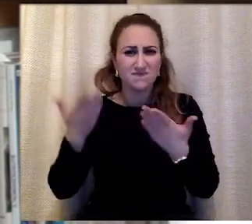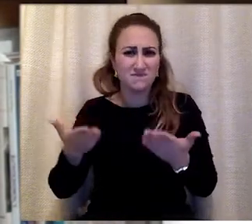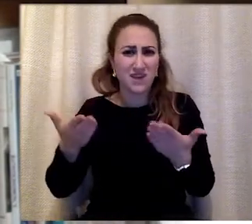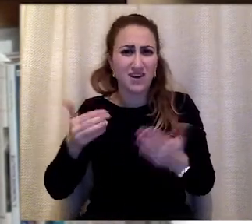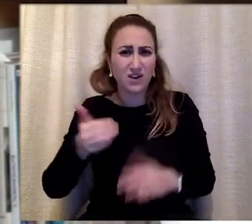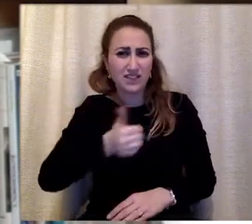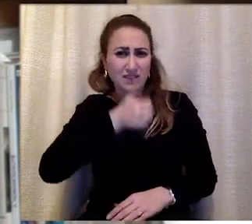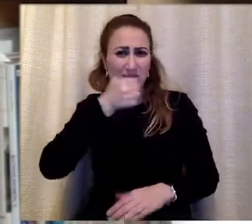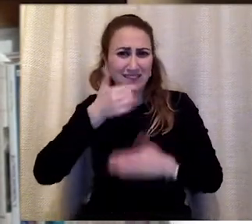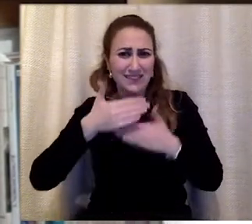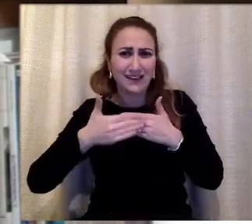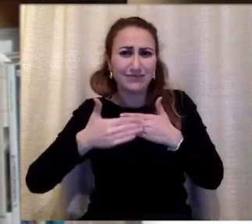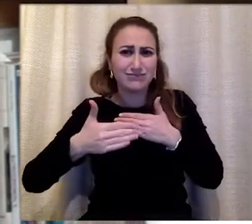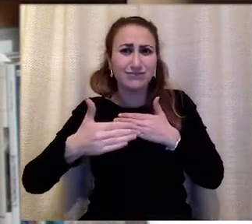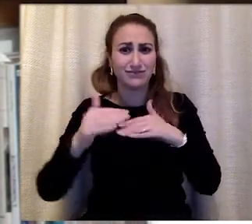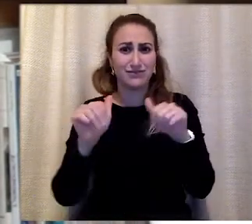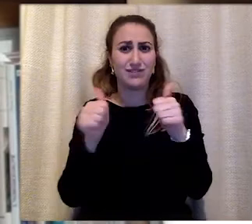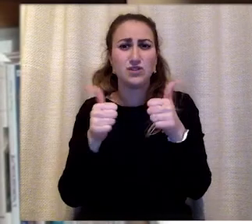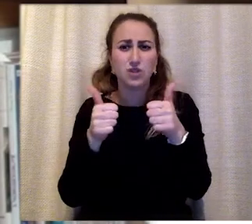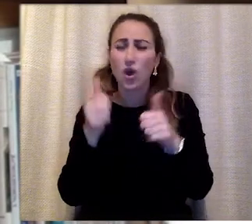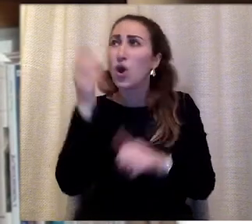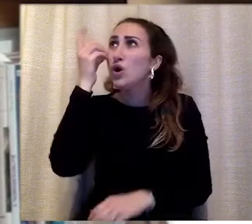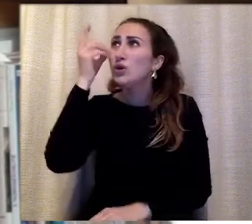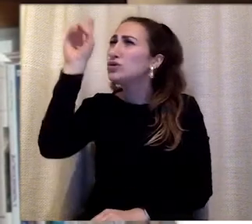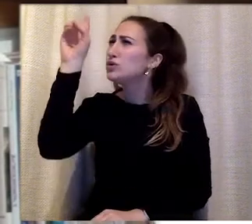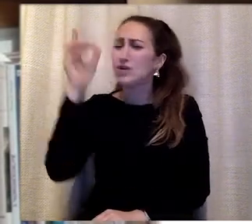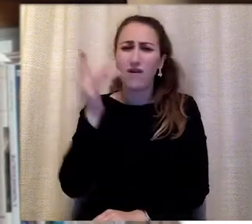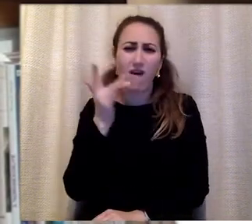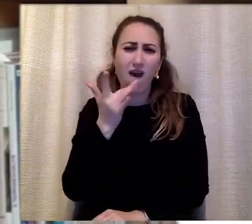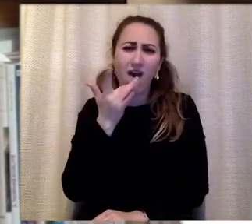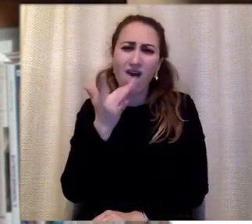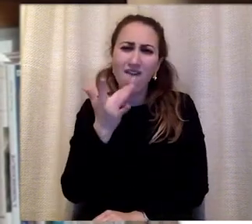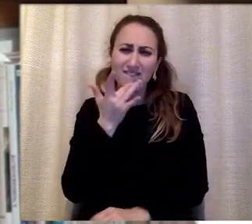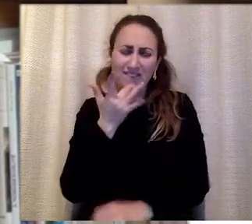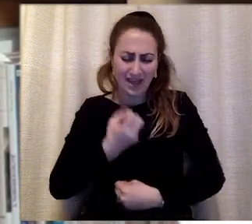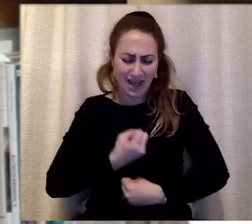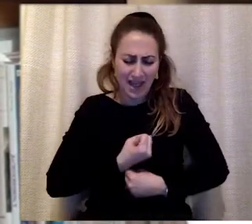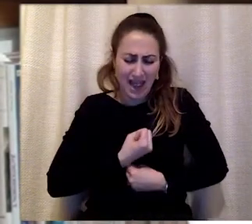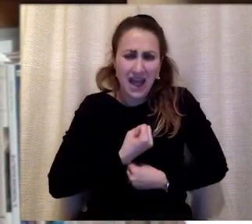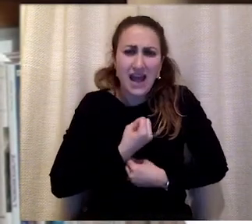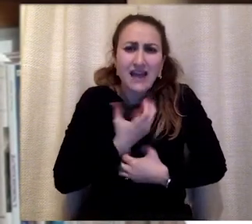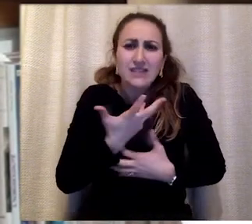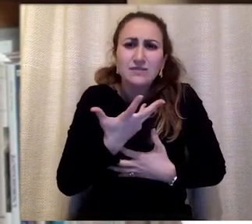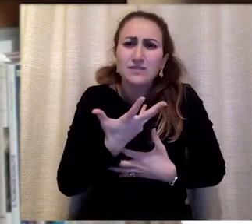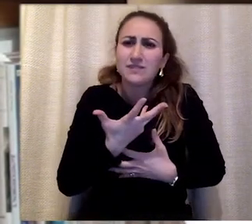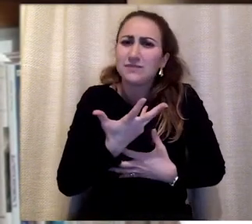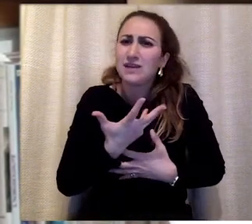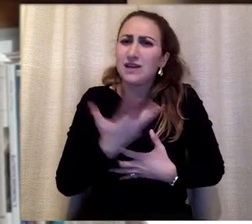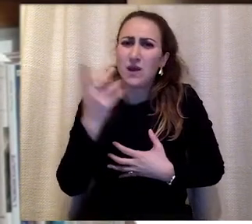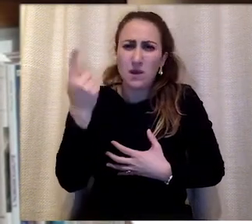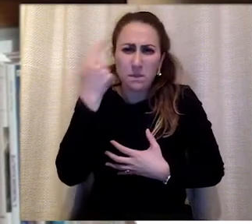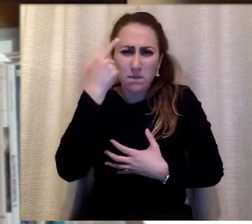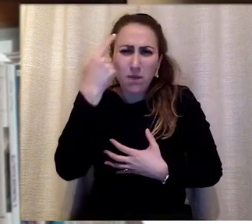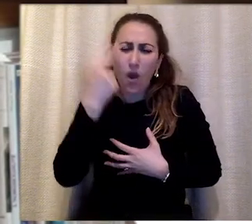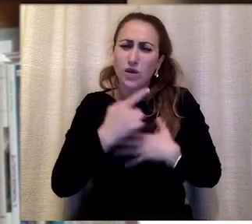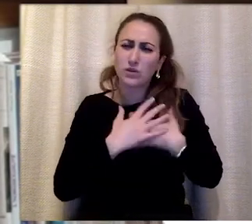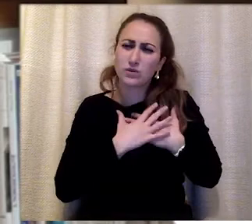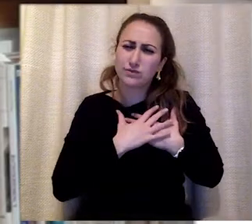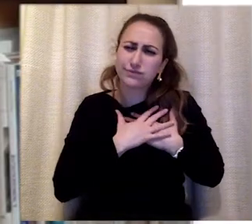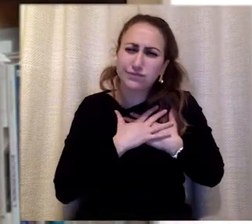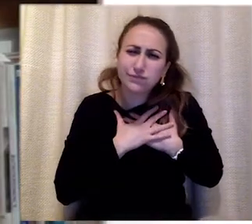sa compassion et sa consolation envers ses enfants et envers ce monde.